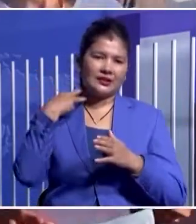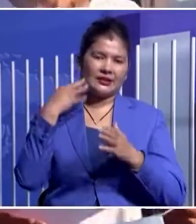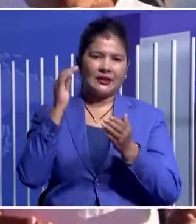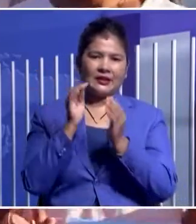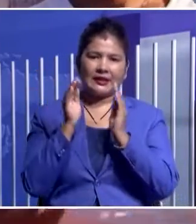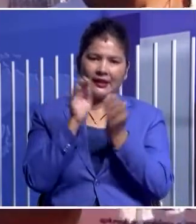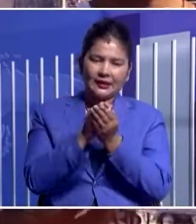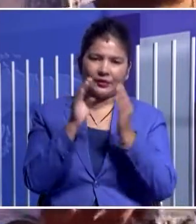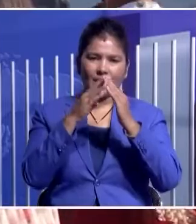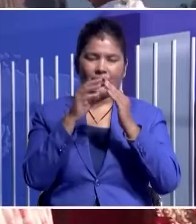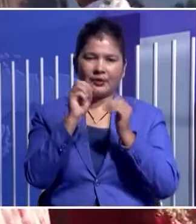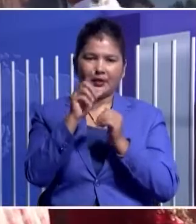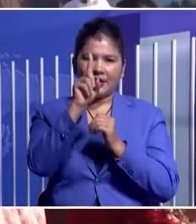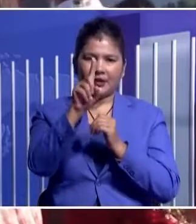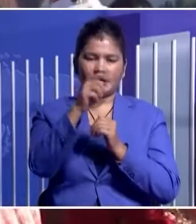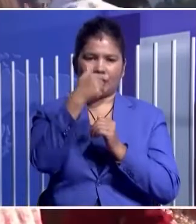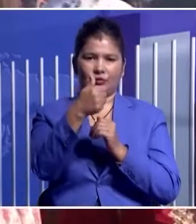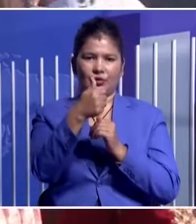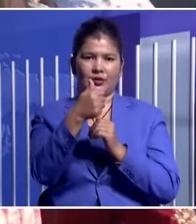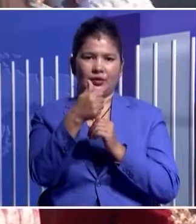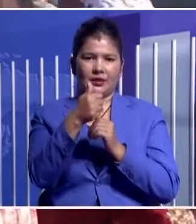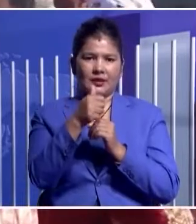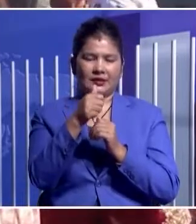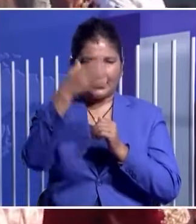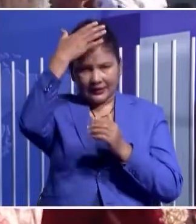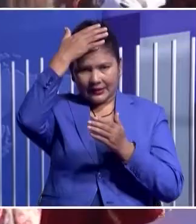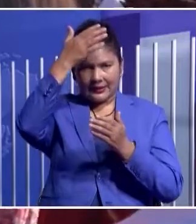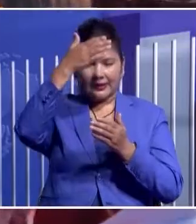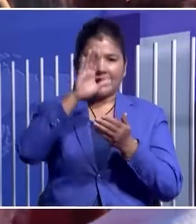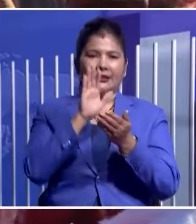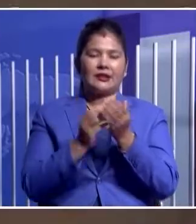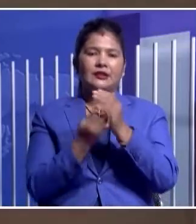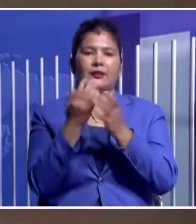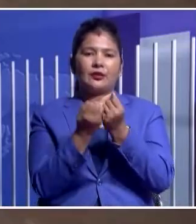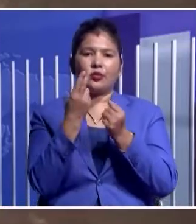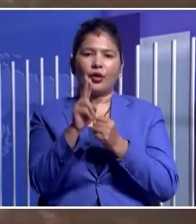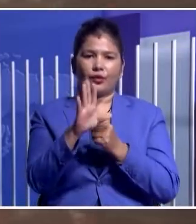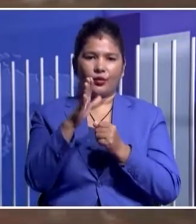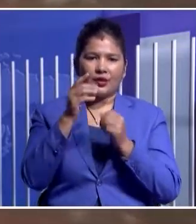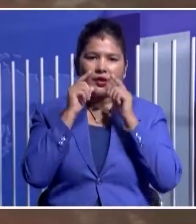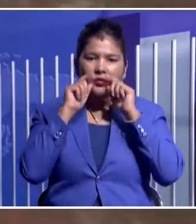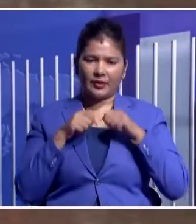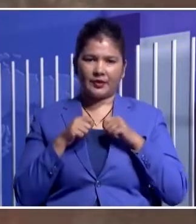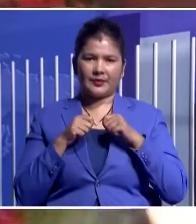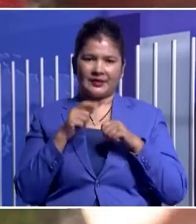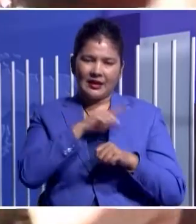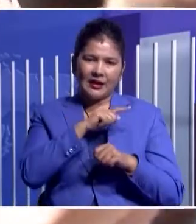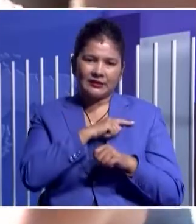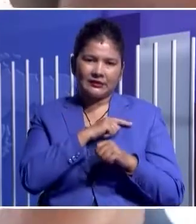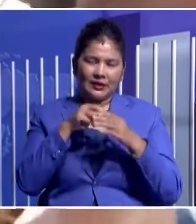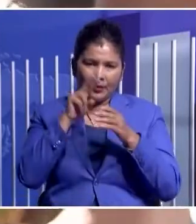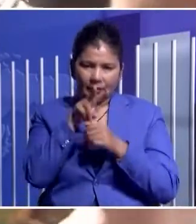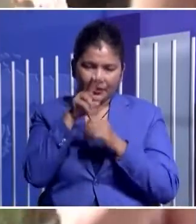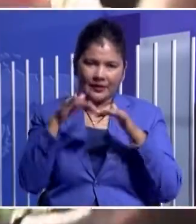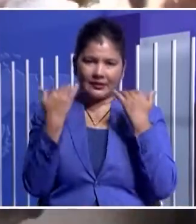मन्दिर 16 शताब्दीमा पालपाली राजा मणि मुकुन्द सेनले स्थापना गर्नुभएको हो। भैरव स्थानमा आन्तरिक र बाह्य पर्यटकको आकर्षण